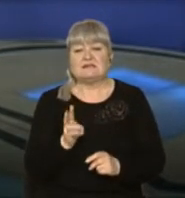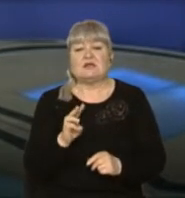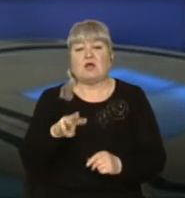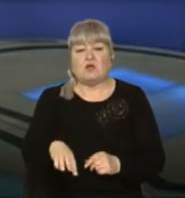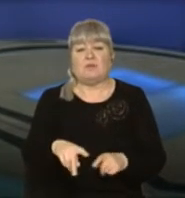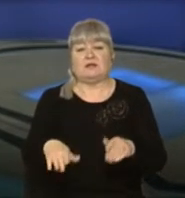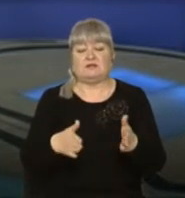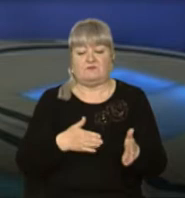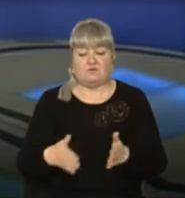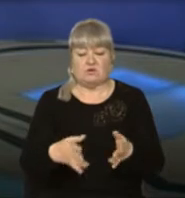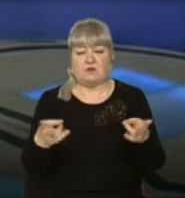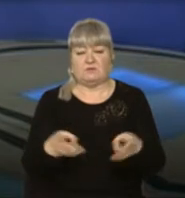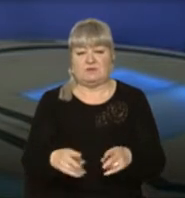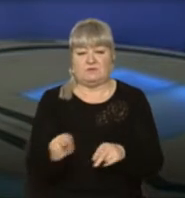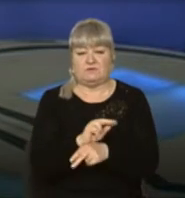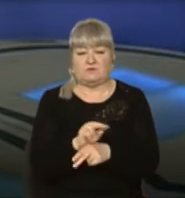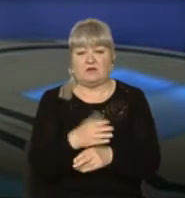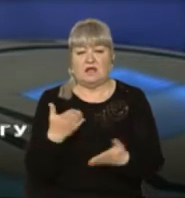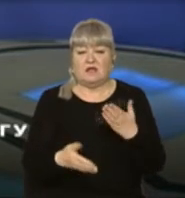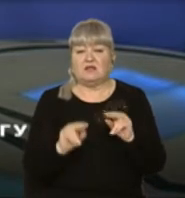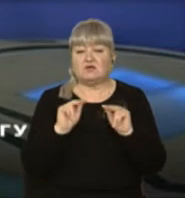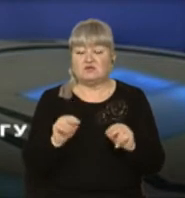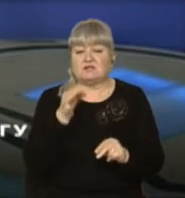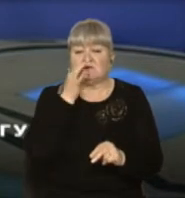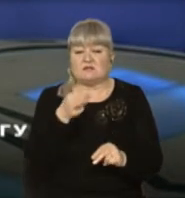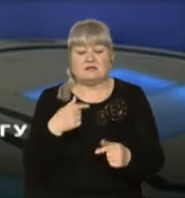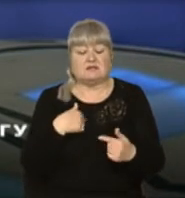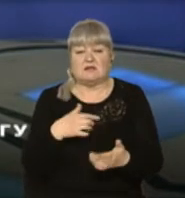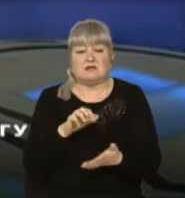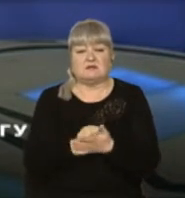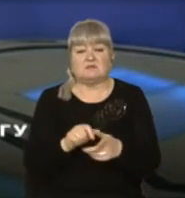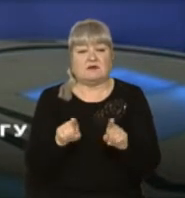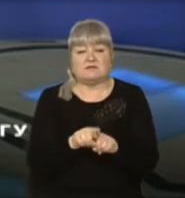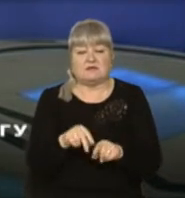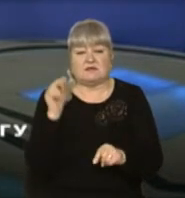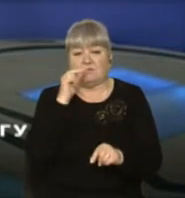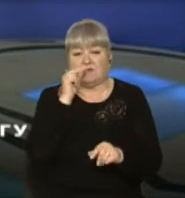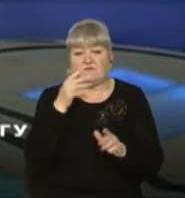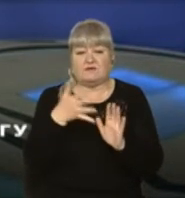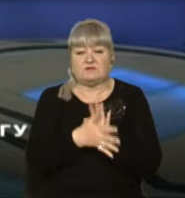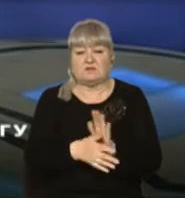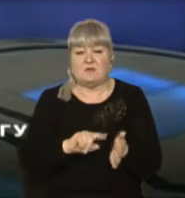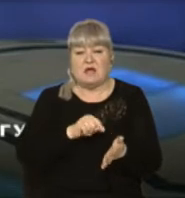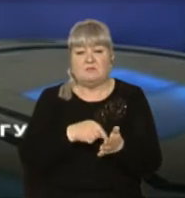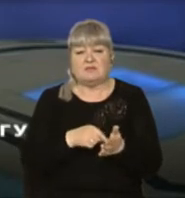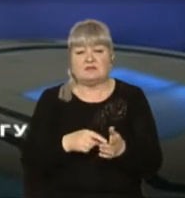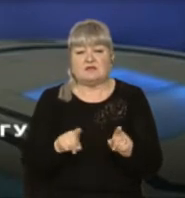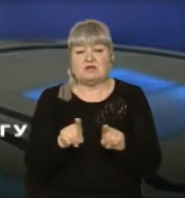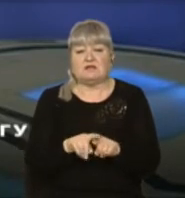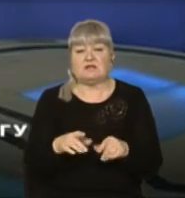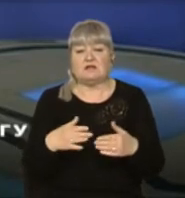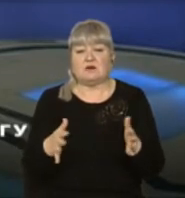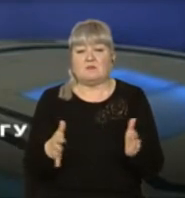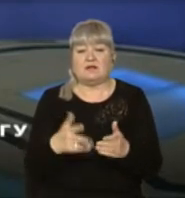потрібно відремонтувати? Ну, якщо чесно сказати, я не знаю, бо я не займався таким вивченням, але містечко, я вам скажу, не є таким же маленьким,